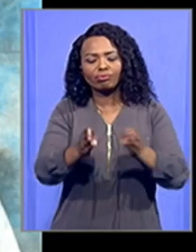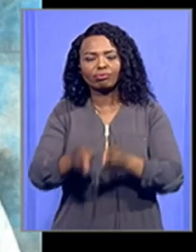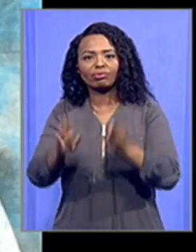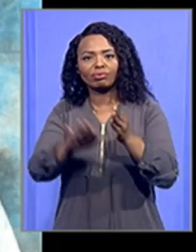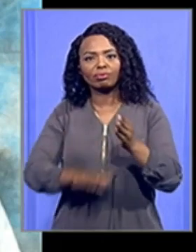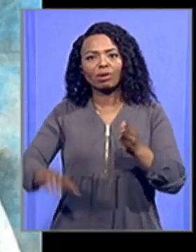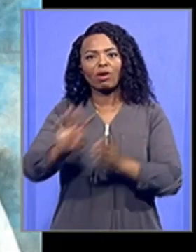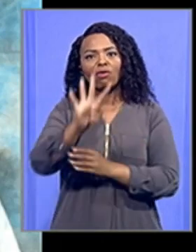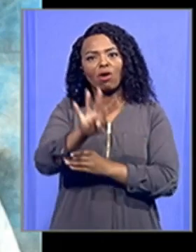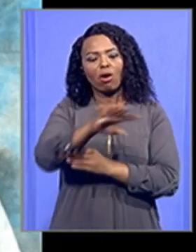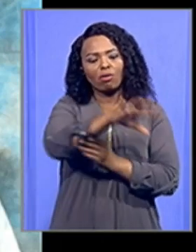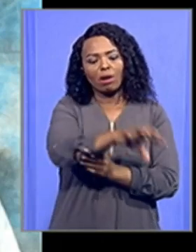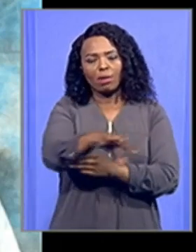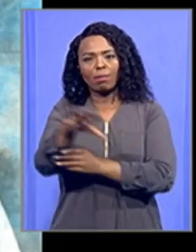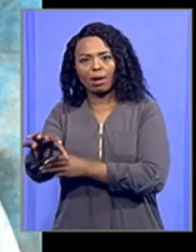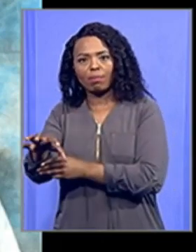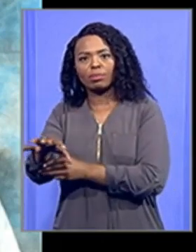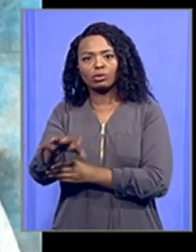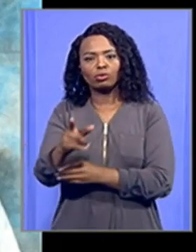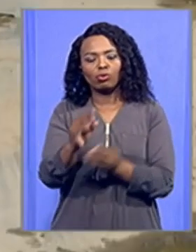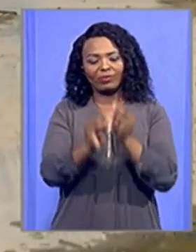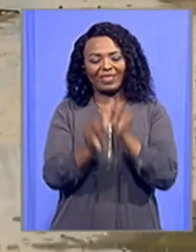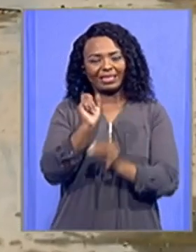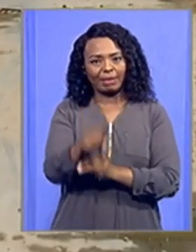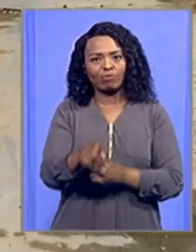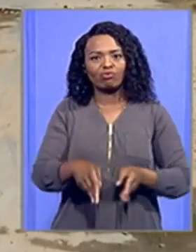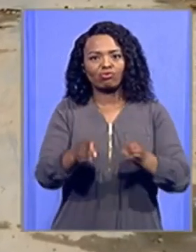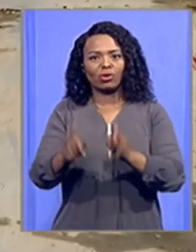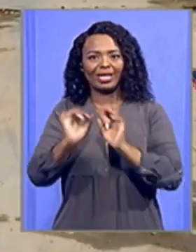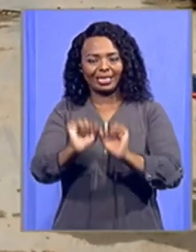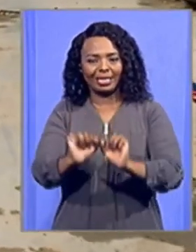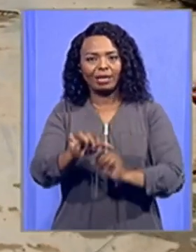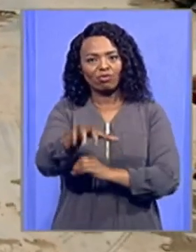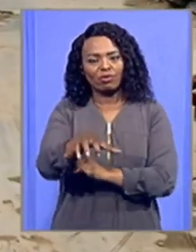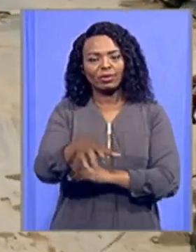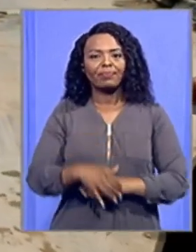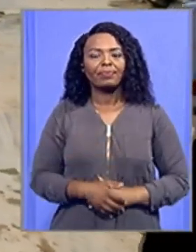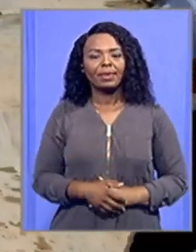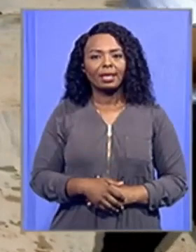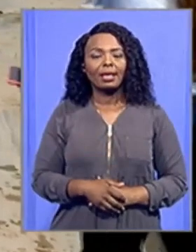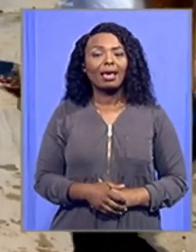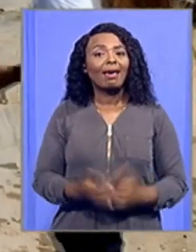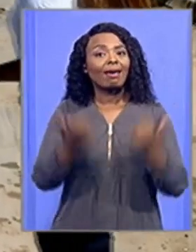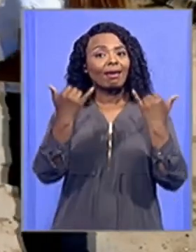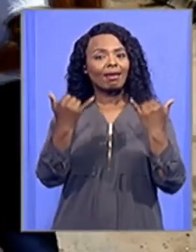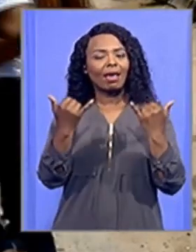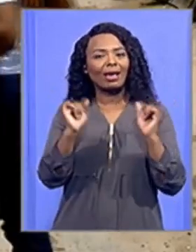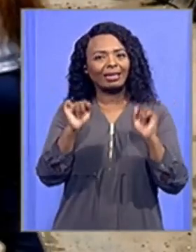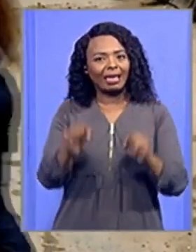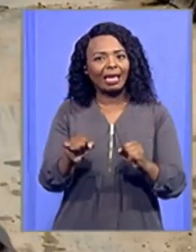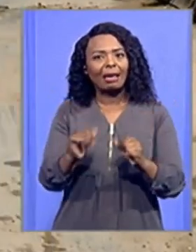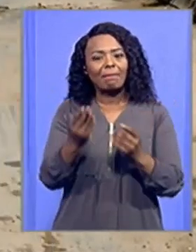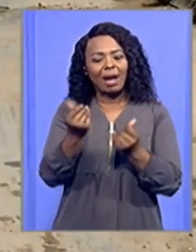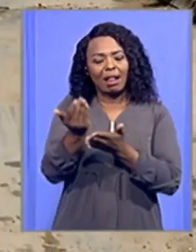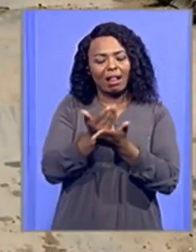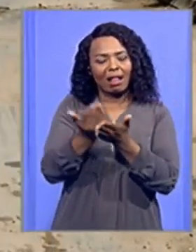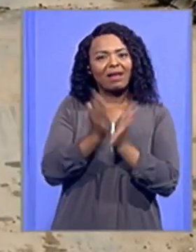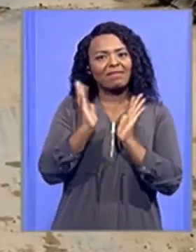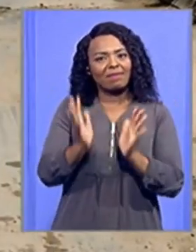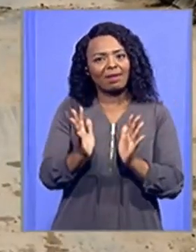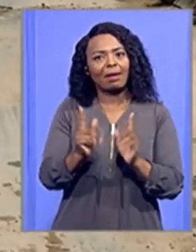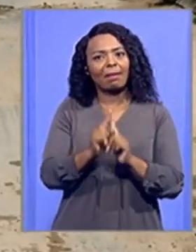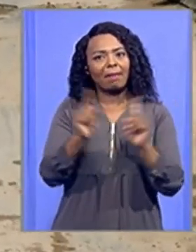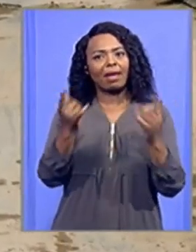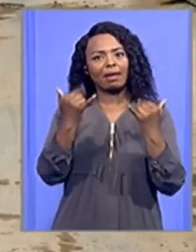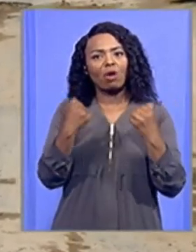tse nne tsa profense go tlhasela di-pothole. Mme le fa go nnile le tekanyetsokabo ya go ka baakanya ditsela,